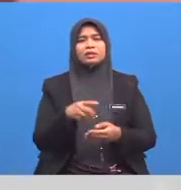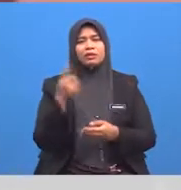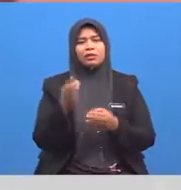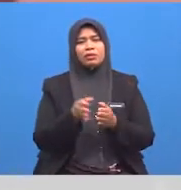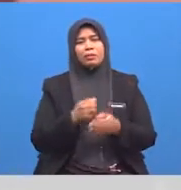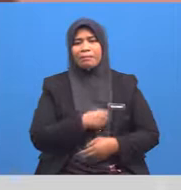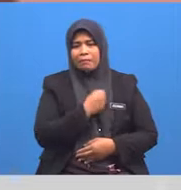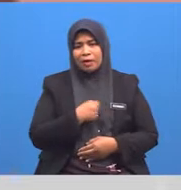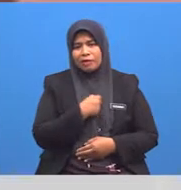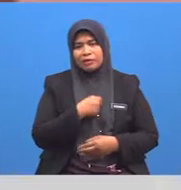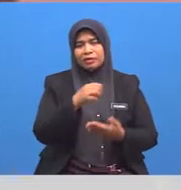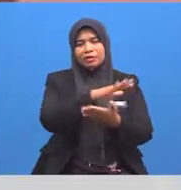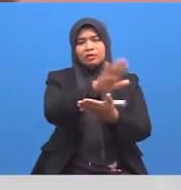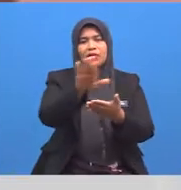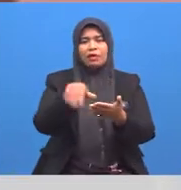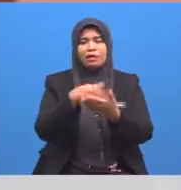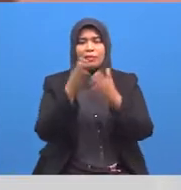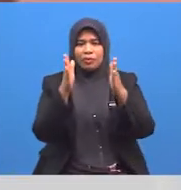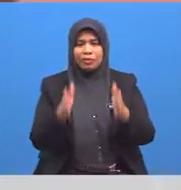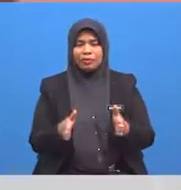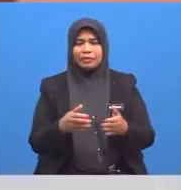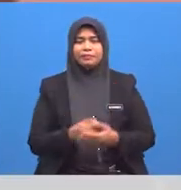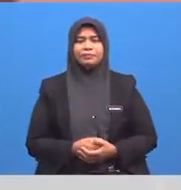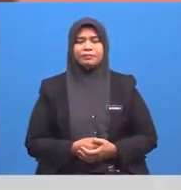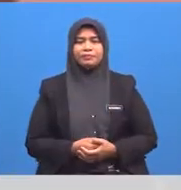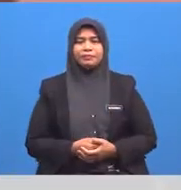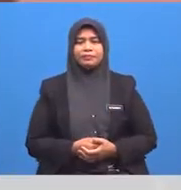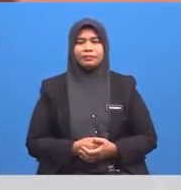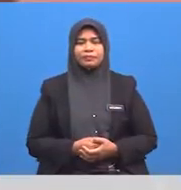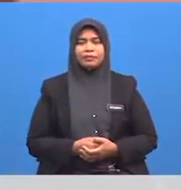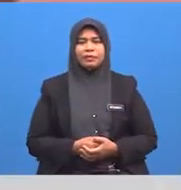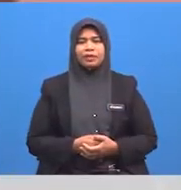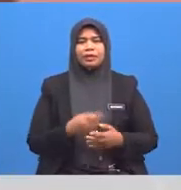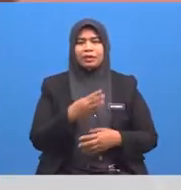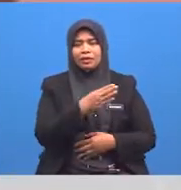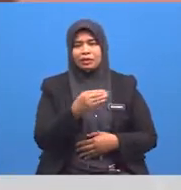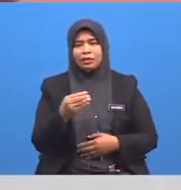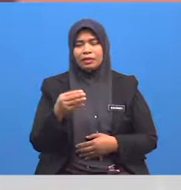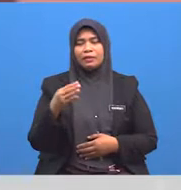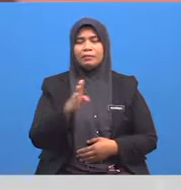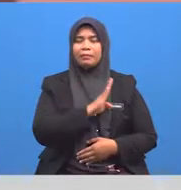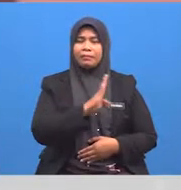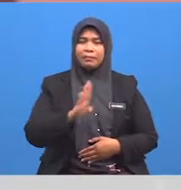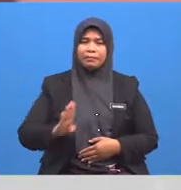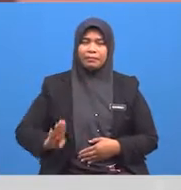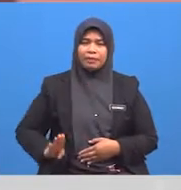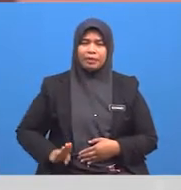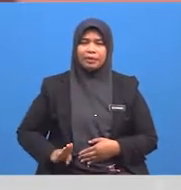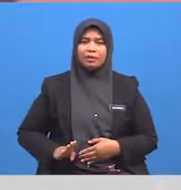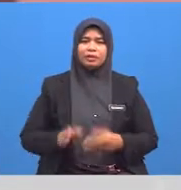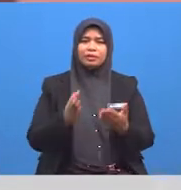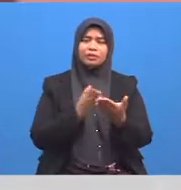semua orang termasuk lah yang menjadi minyak malah Baginda Shallallahu Alaihi Wasallam